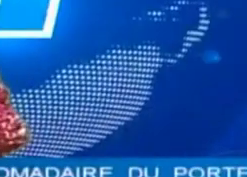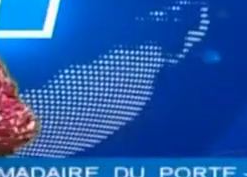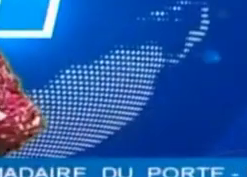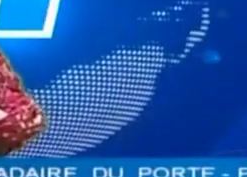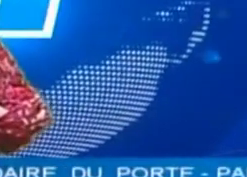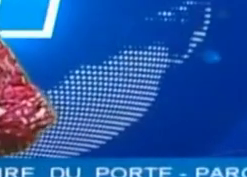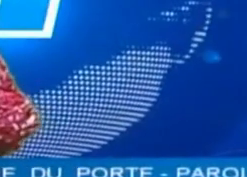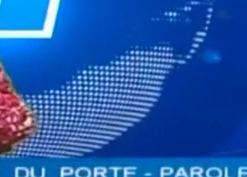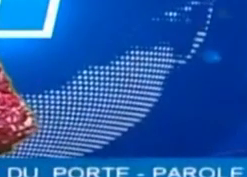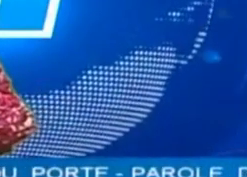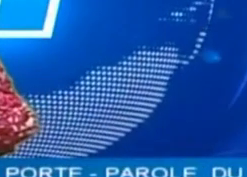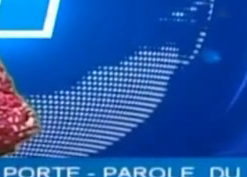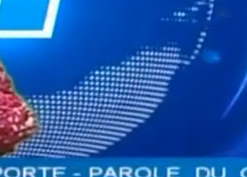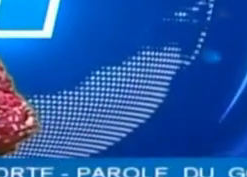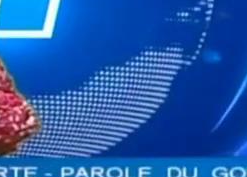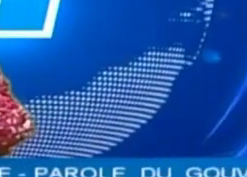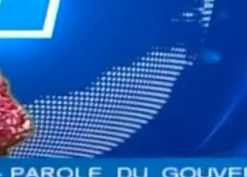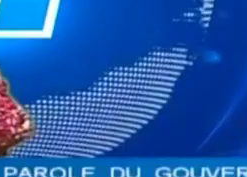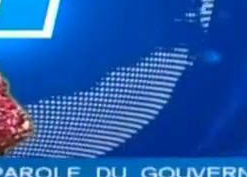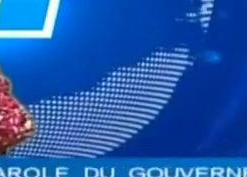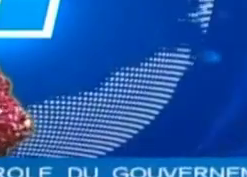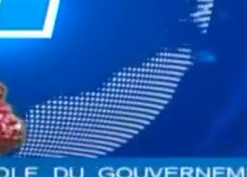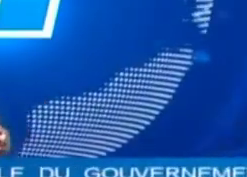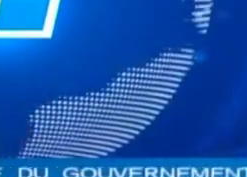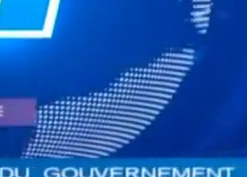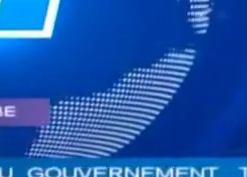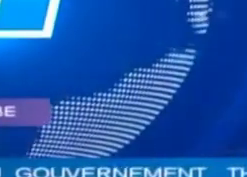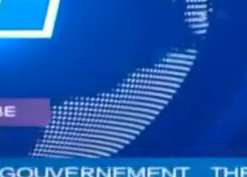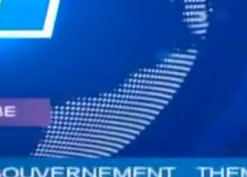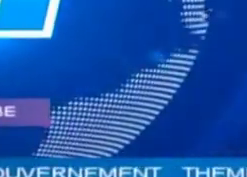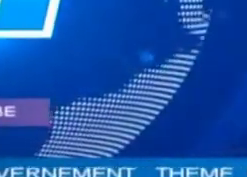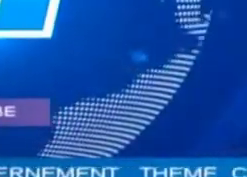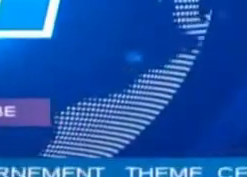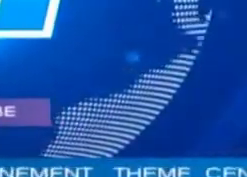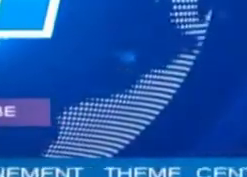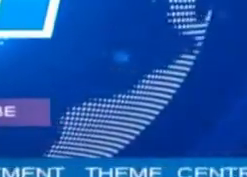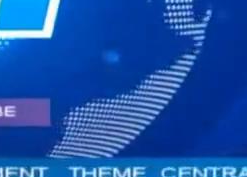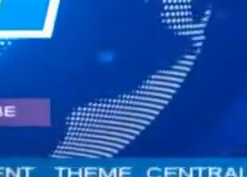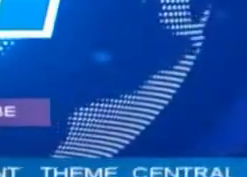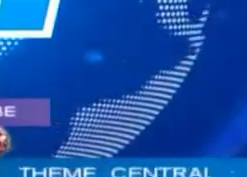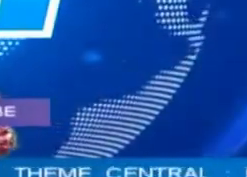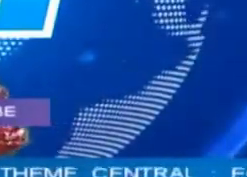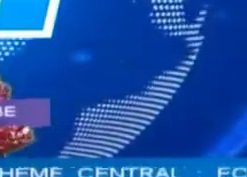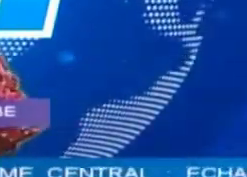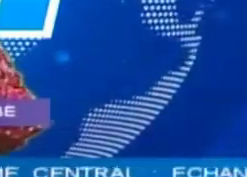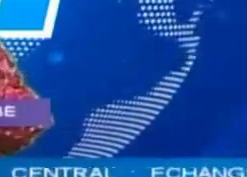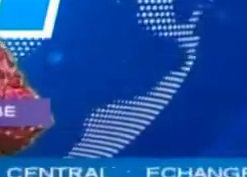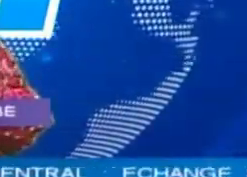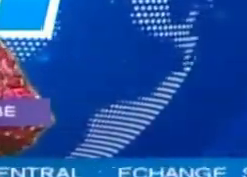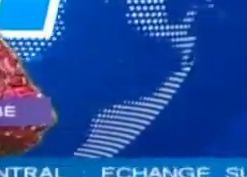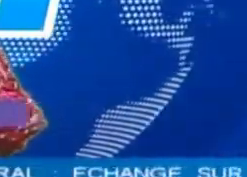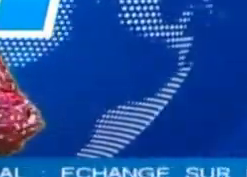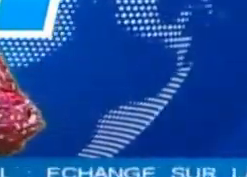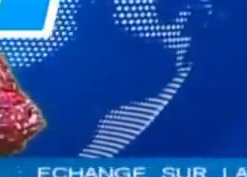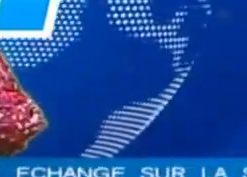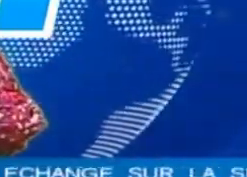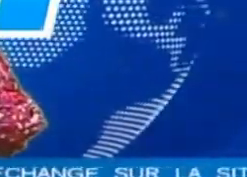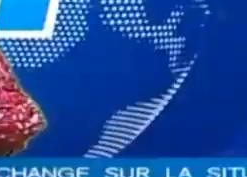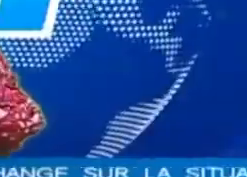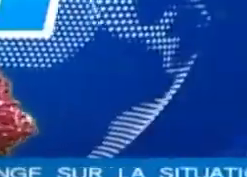congolais alors que la mobilisation s'accentue dans le pays autour des forces armées de la